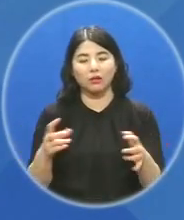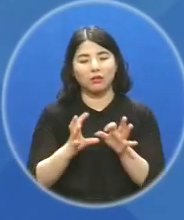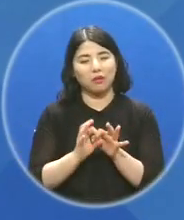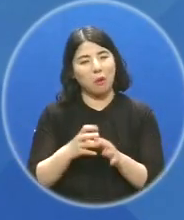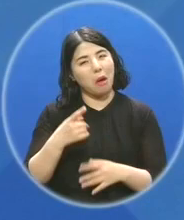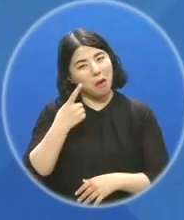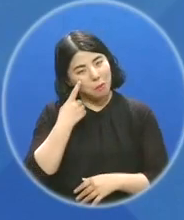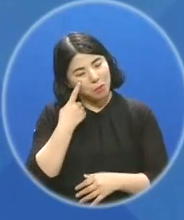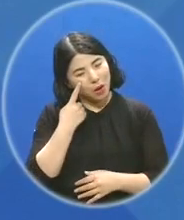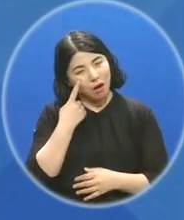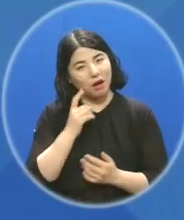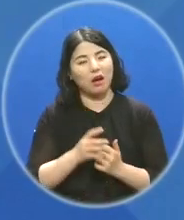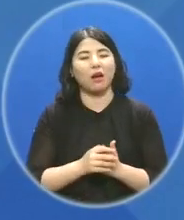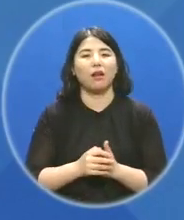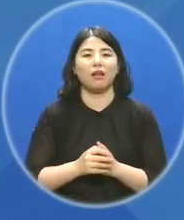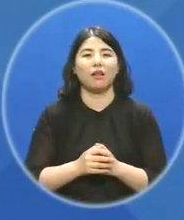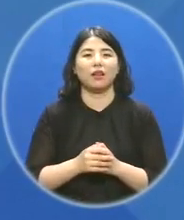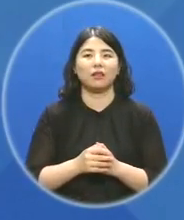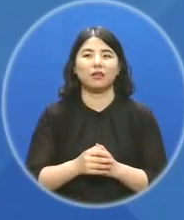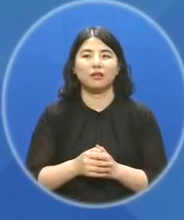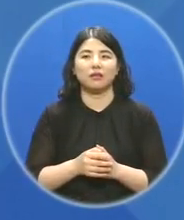하는 것도